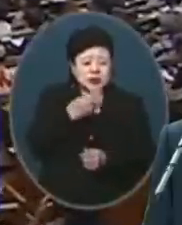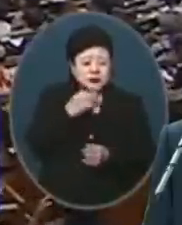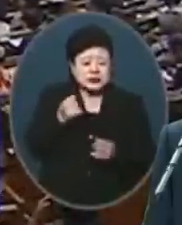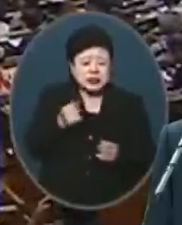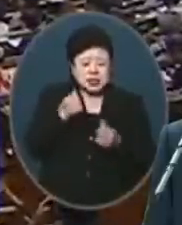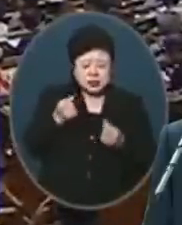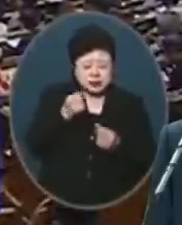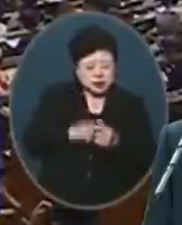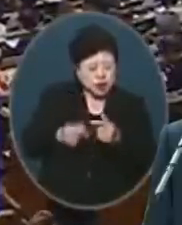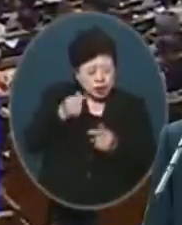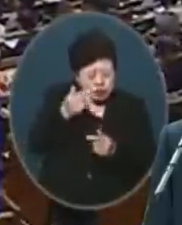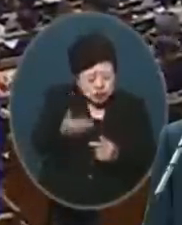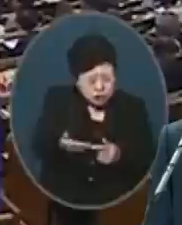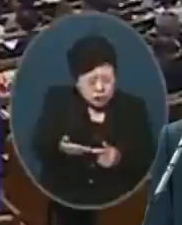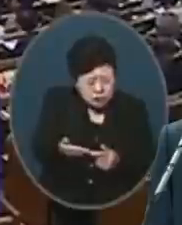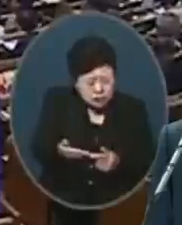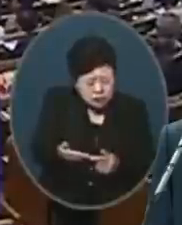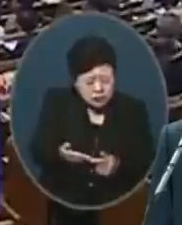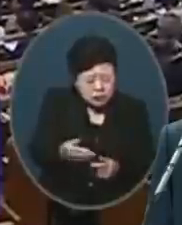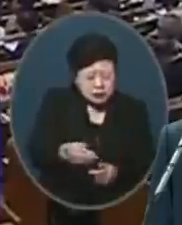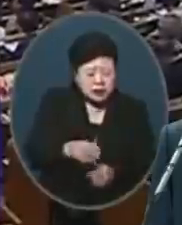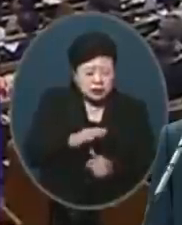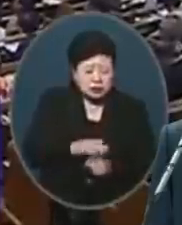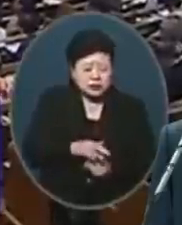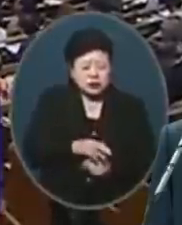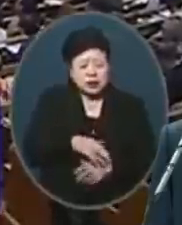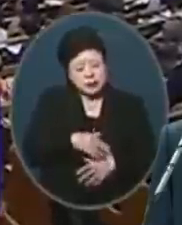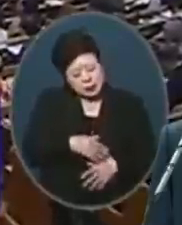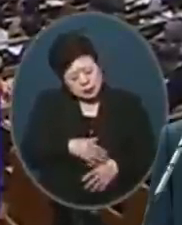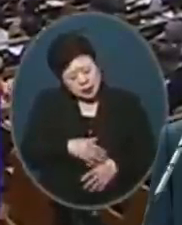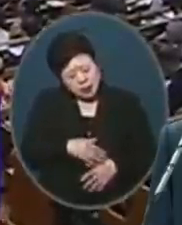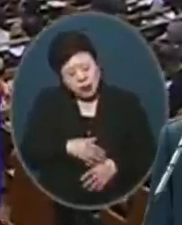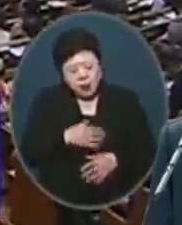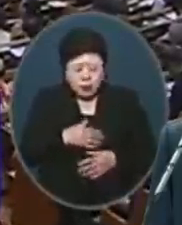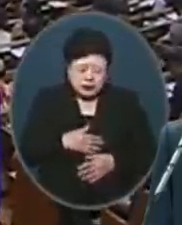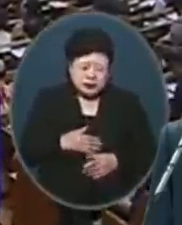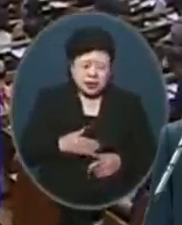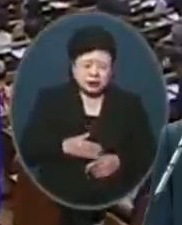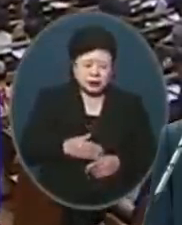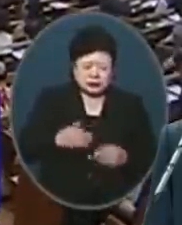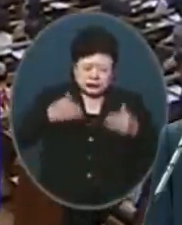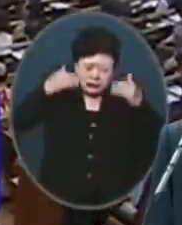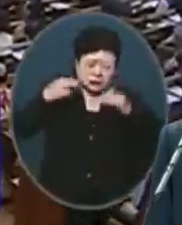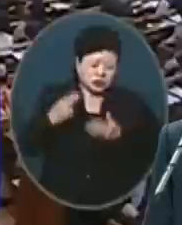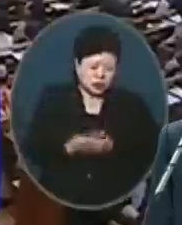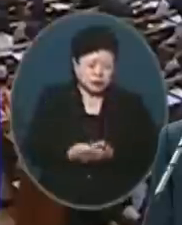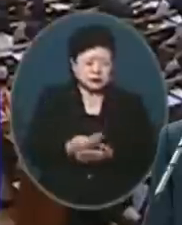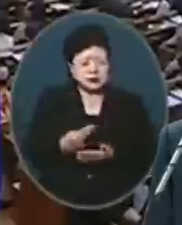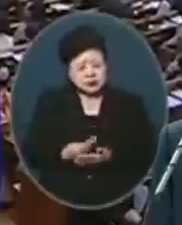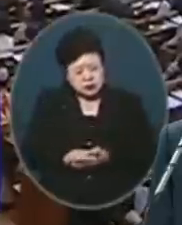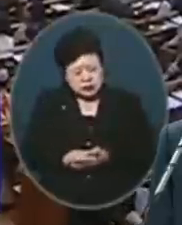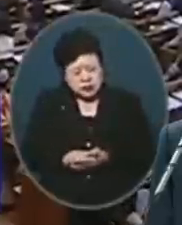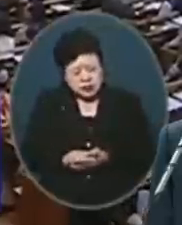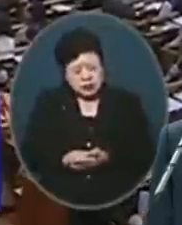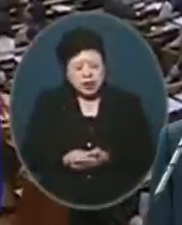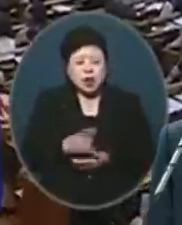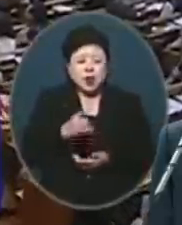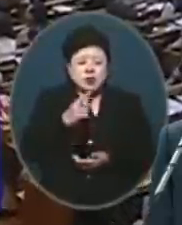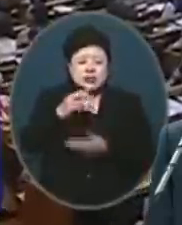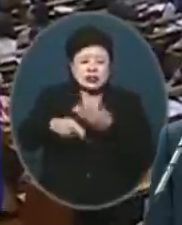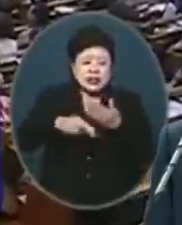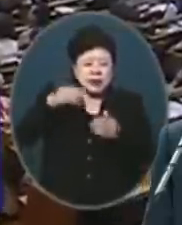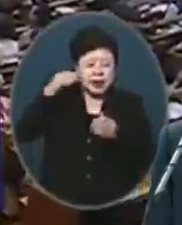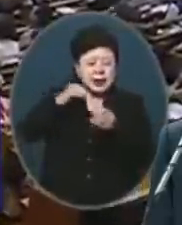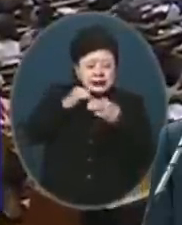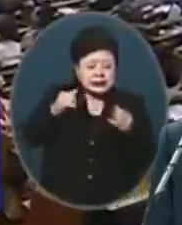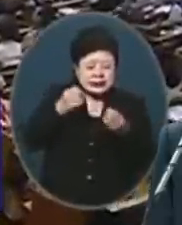자에게는 힘을 더하시나니 소년이라도 피곤하고 곤비하며 장령이라도 넘어지며 쓰러지되 오직